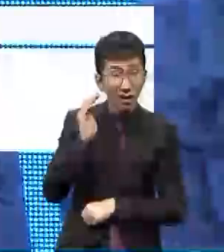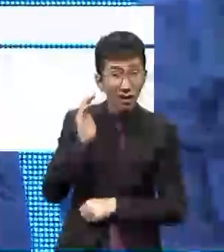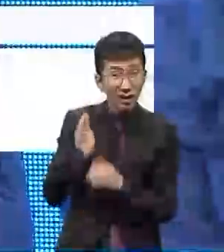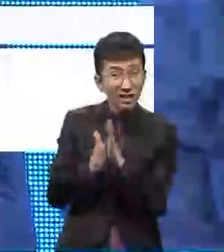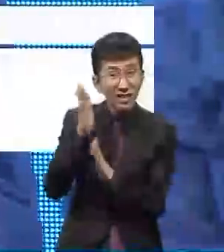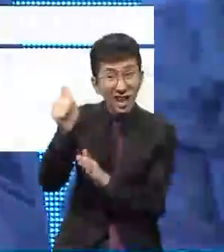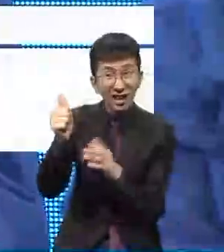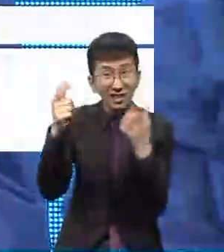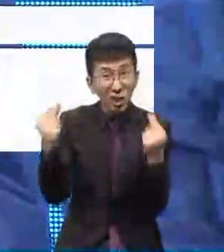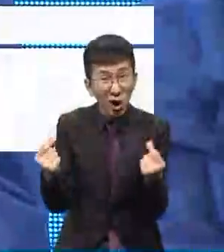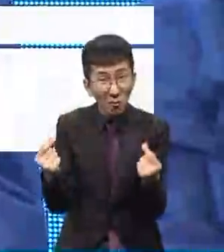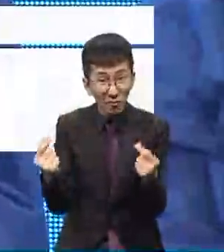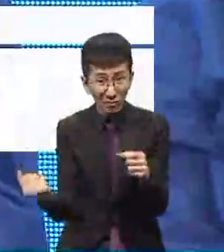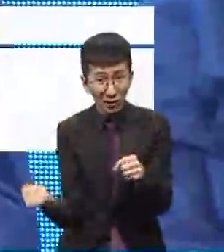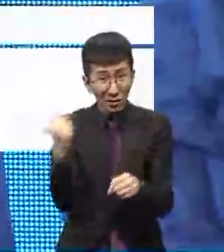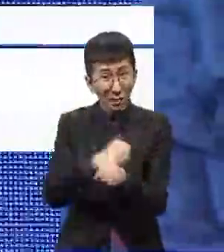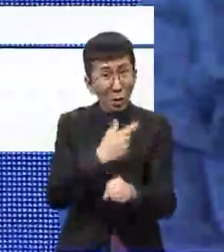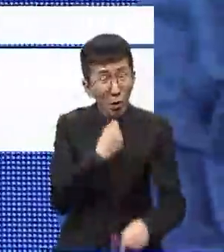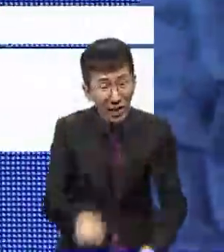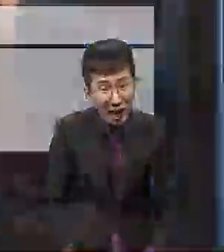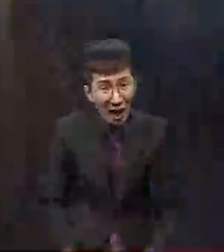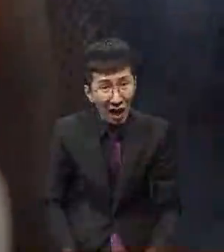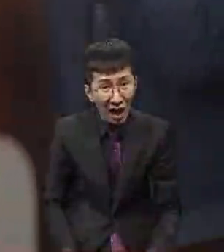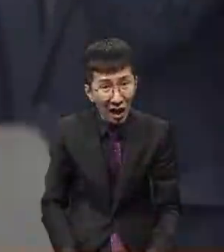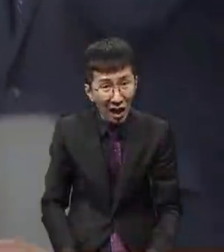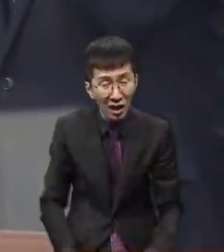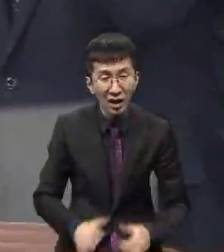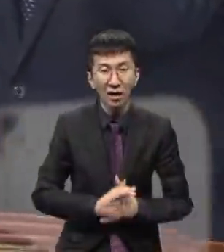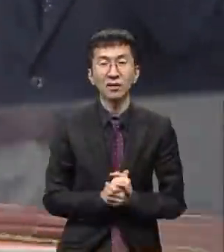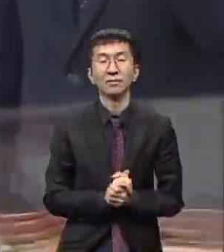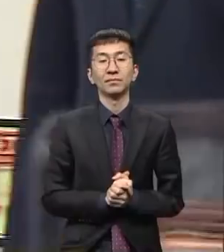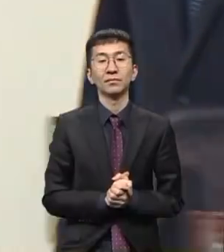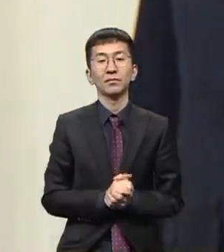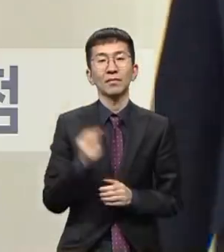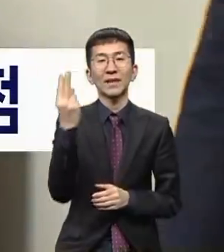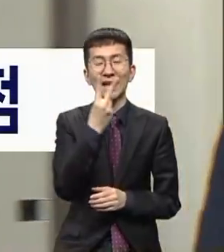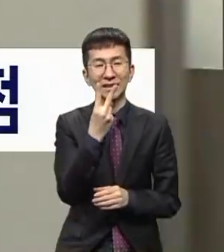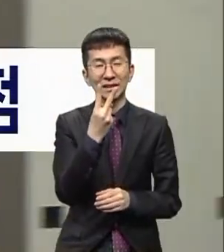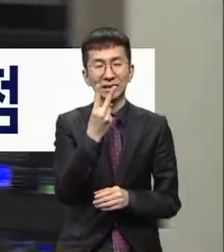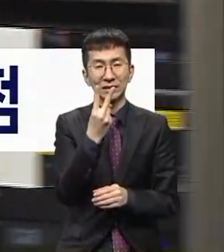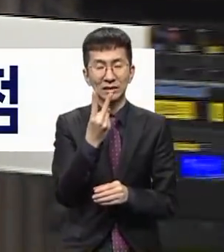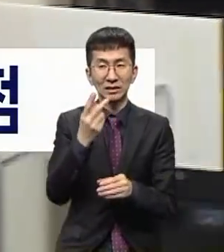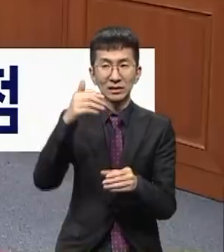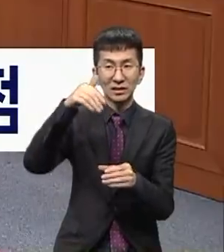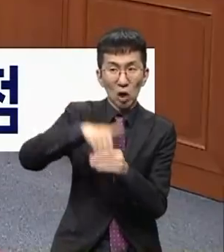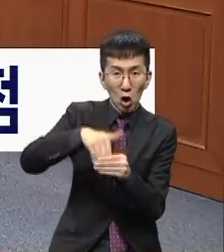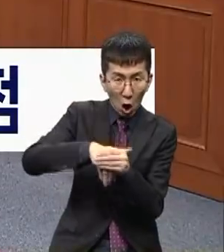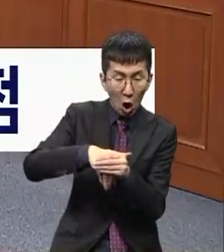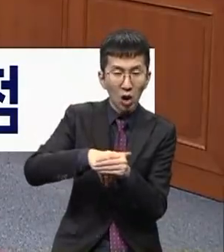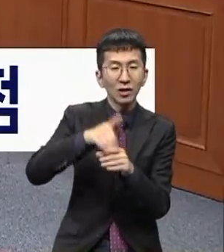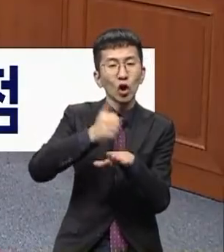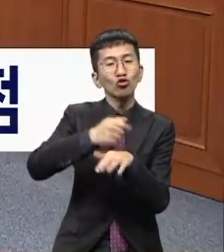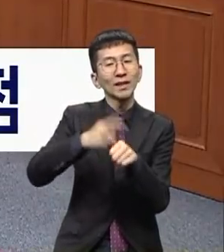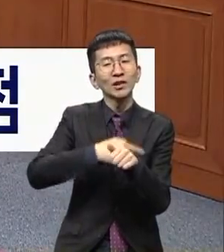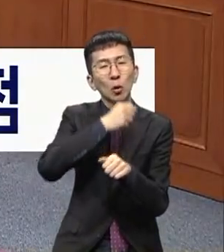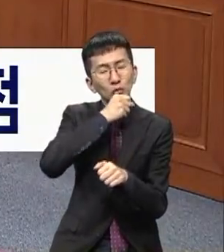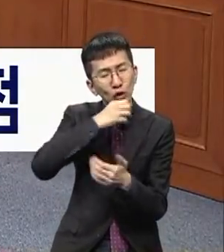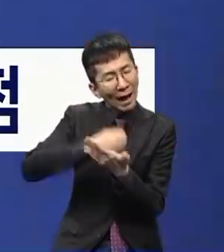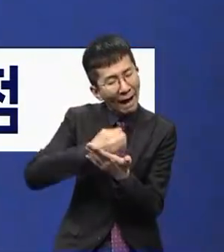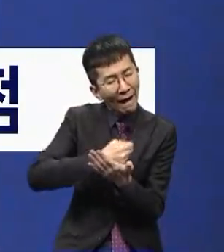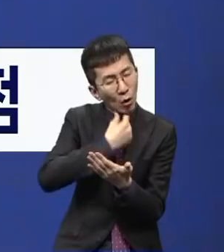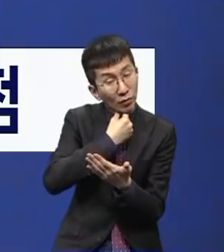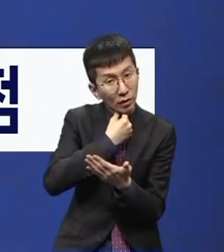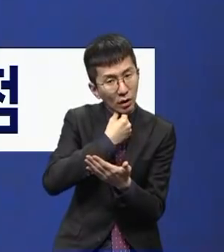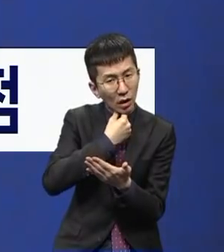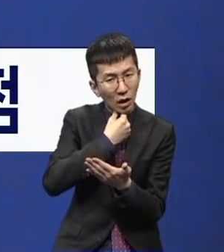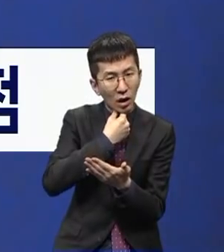서울시를 돌려놓겠다 그런 생각을 하는 것입니까? 재보선 승리로 지지율 반등의 기회를 노렸지만 대선 가도에 먹구름이